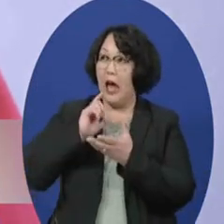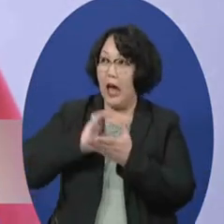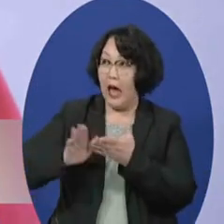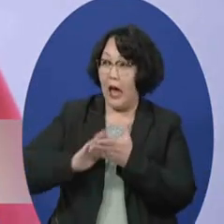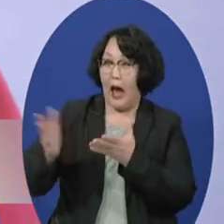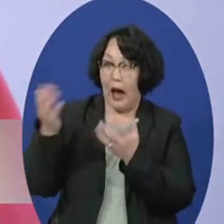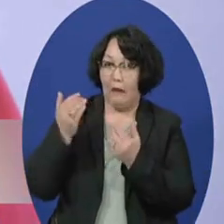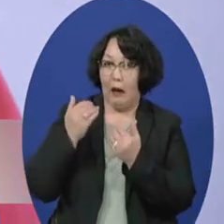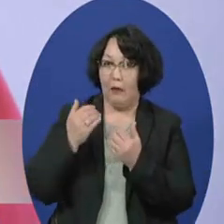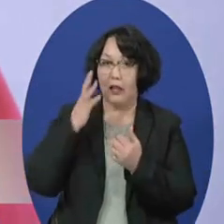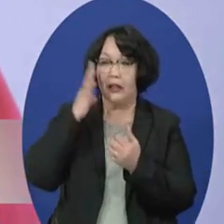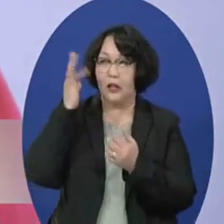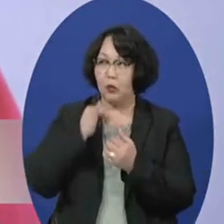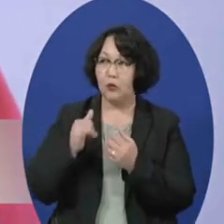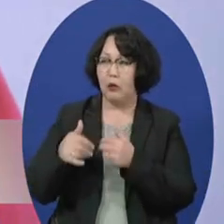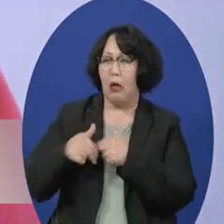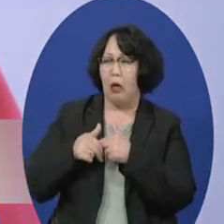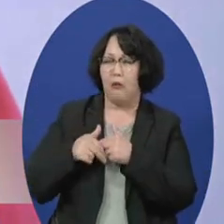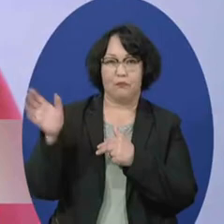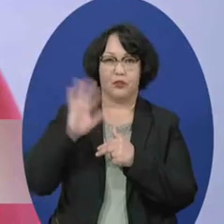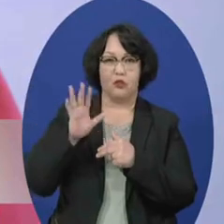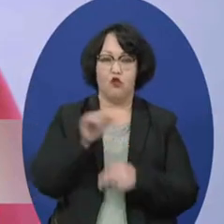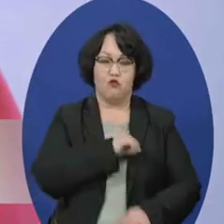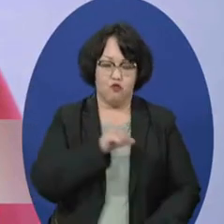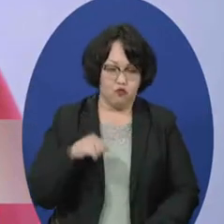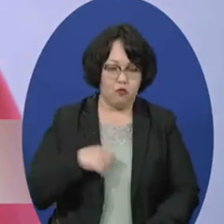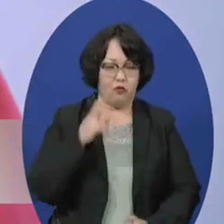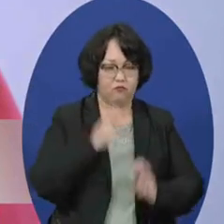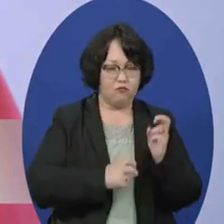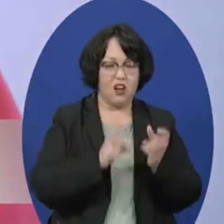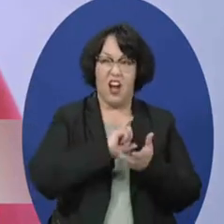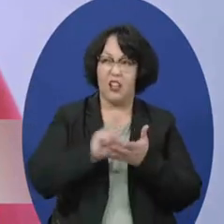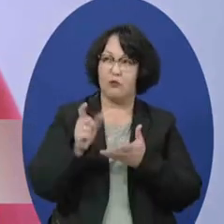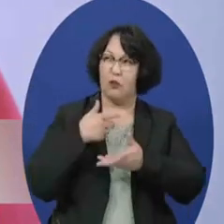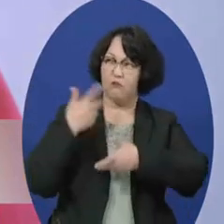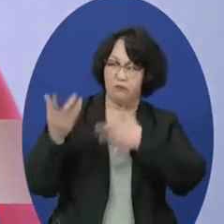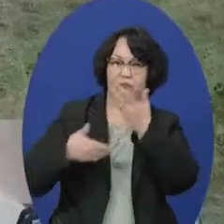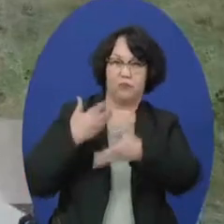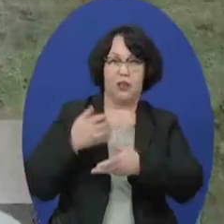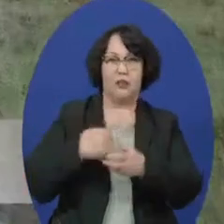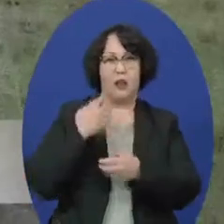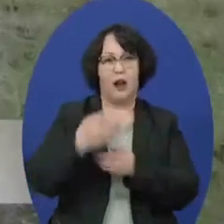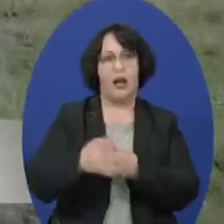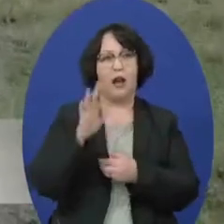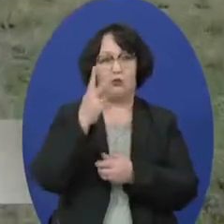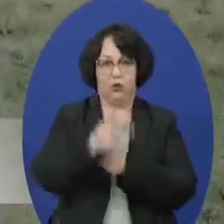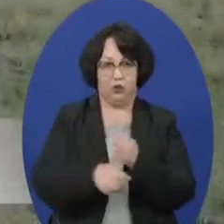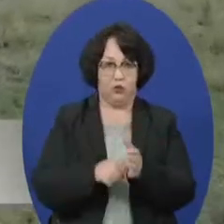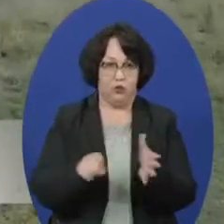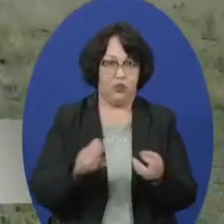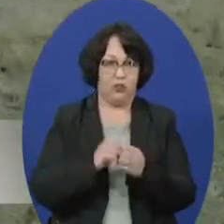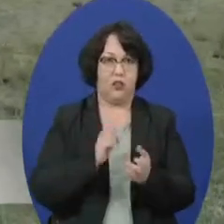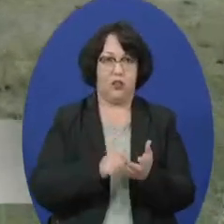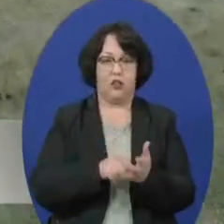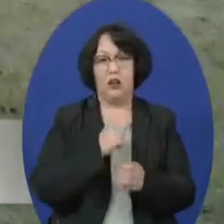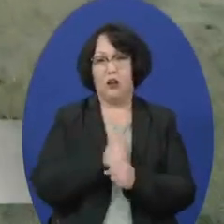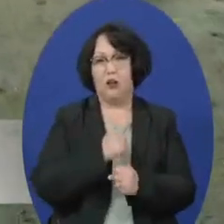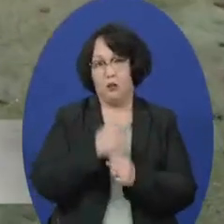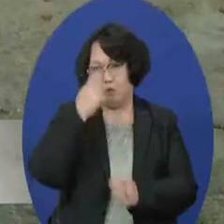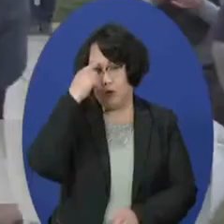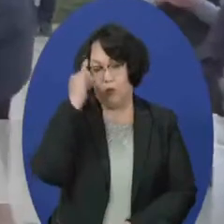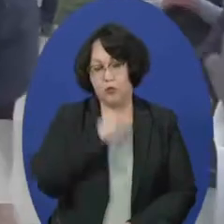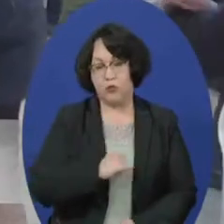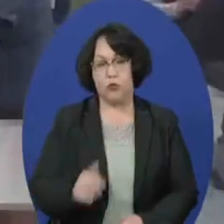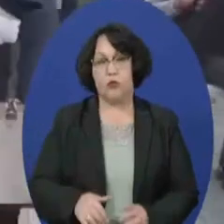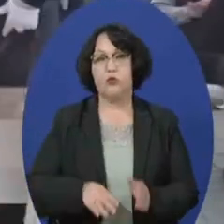бол бидний эрх зүйн эрх 4-12 жил хийх ёстой ажиллаа гэж үзэж байна. Монгол улсаа хөгжүүлэх мөрийн